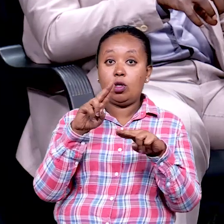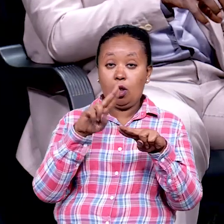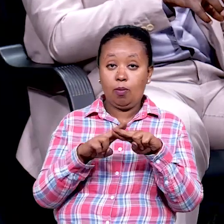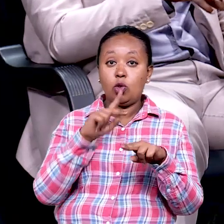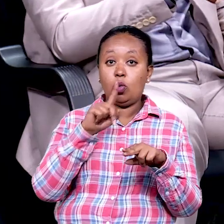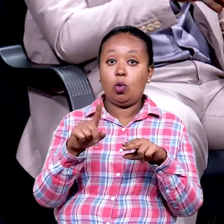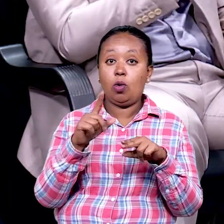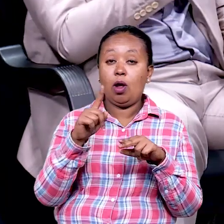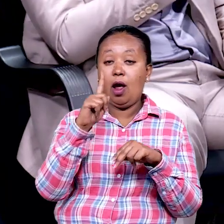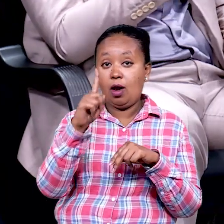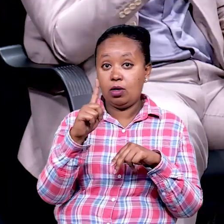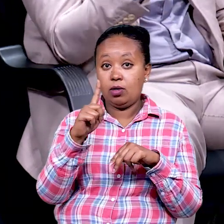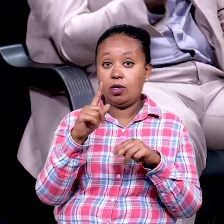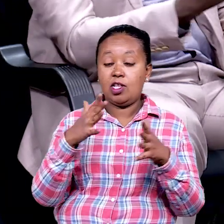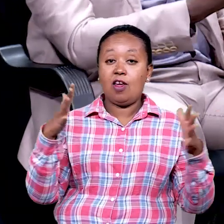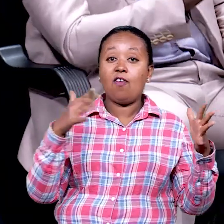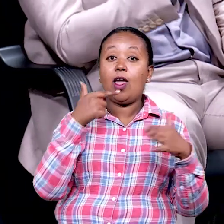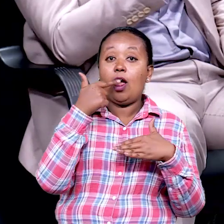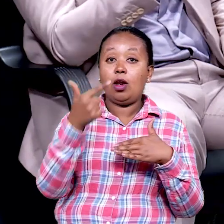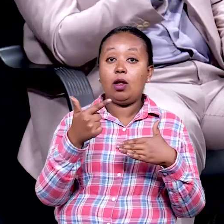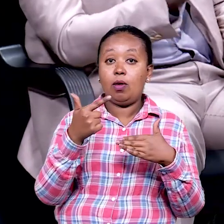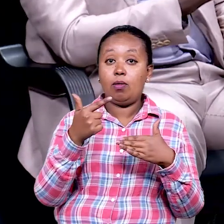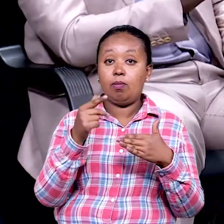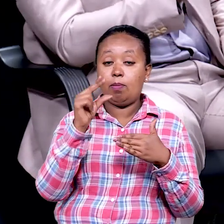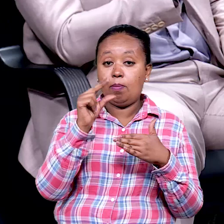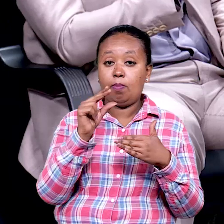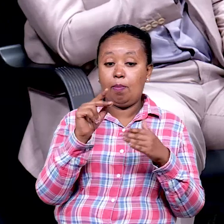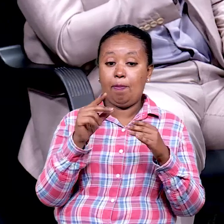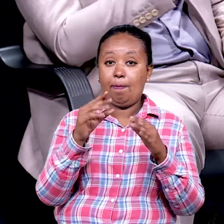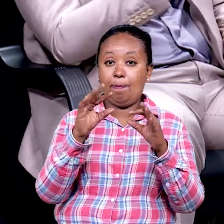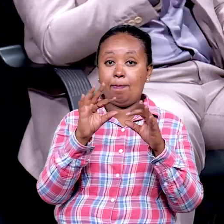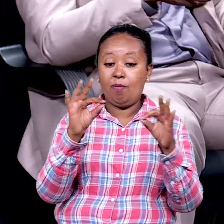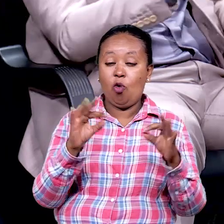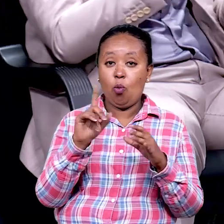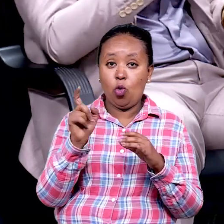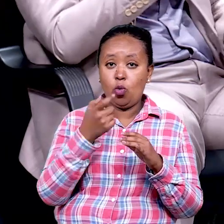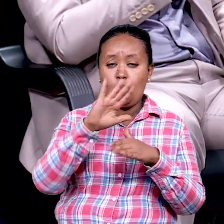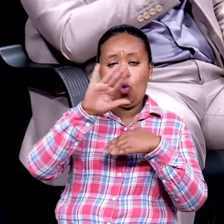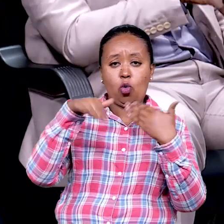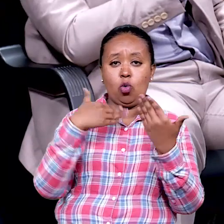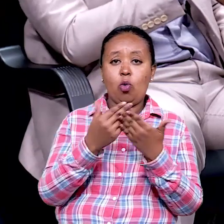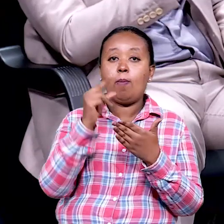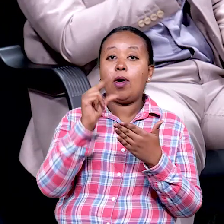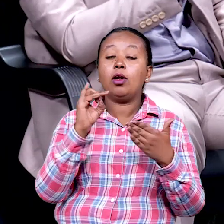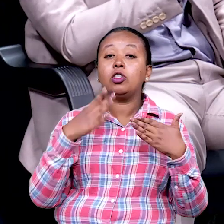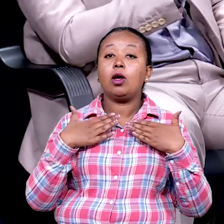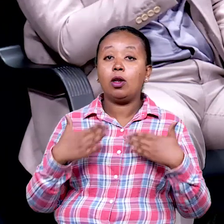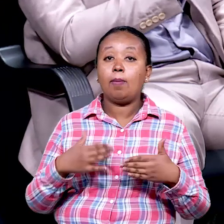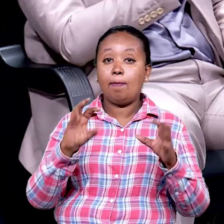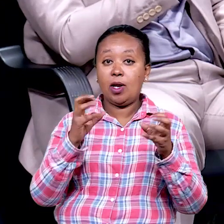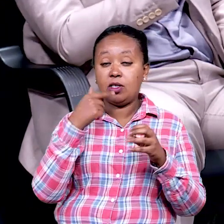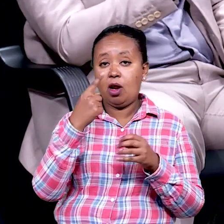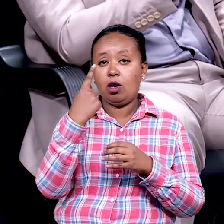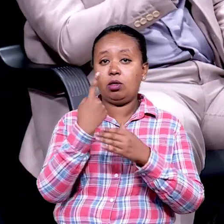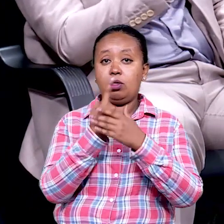ጎጆ ላይ ተቀምጦ ነው እንትን ያለው። ሶ አንድ ሰፋ ያለ ፕላትፎርም ሆኖ ከሁሉም አካባቢ ያሉ ባለድርሻ አካላትን